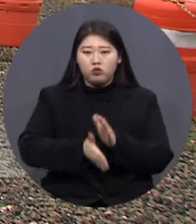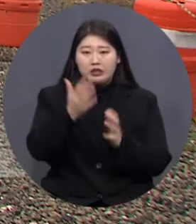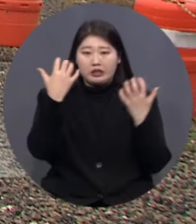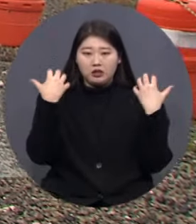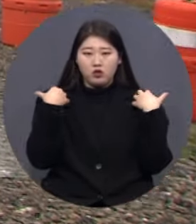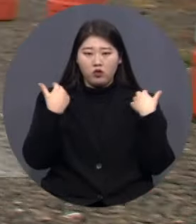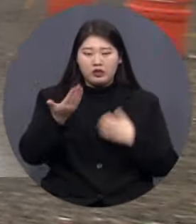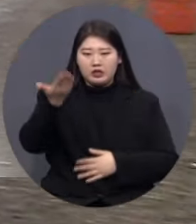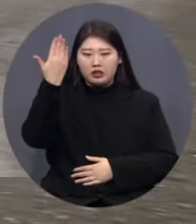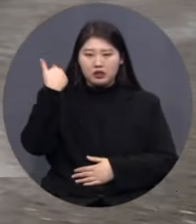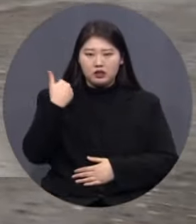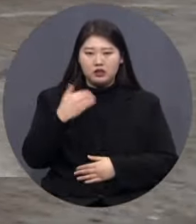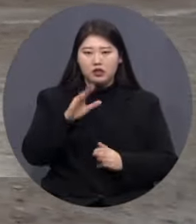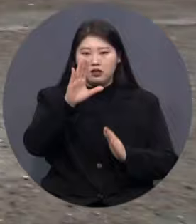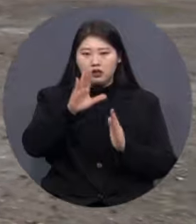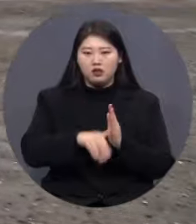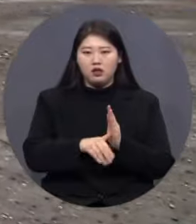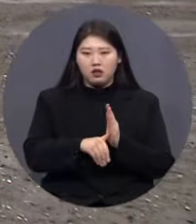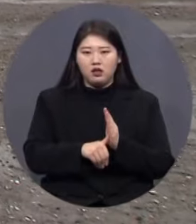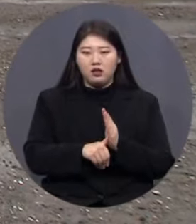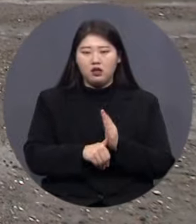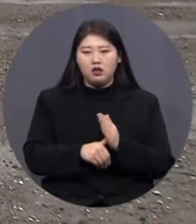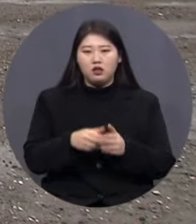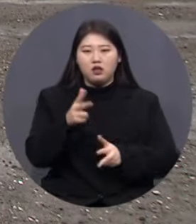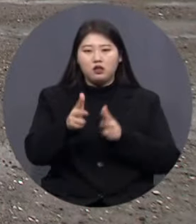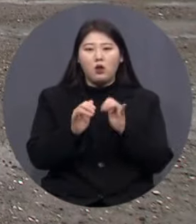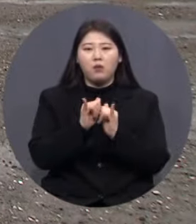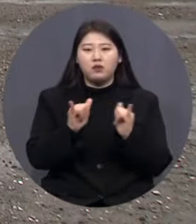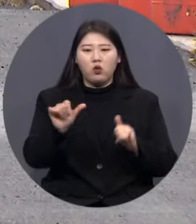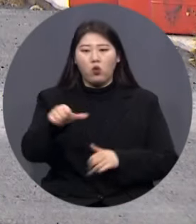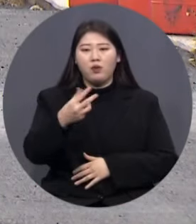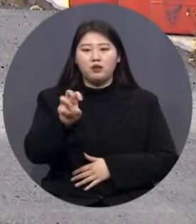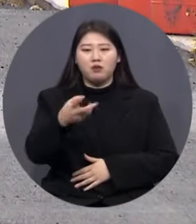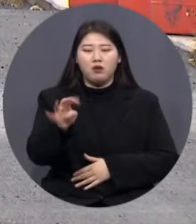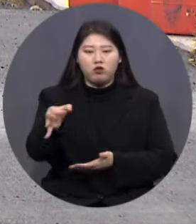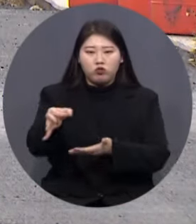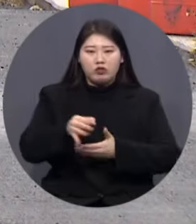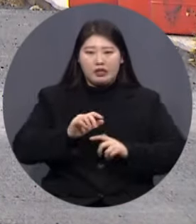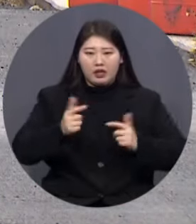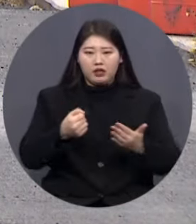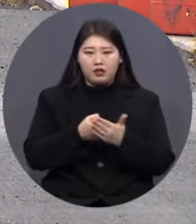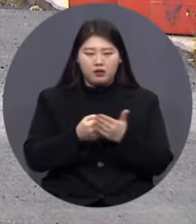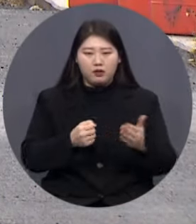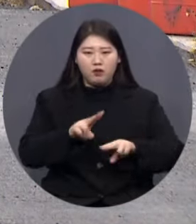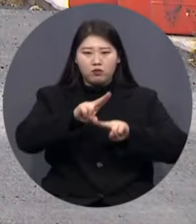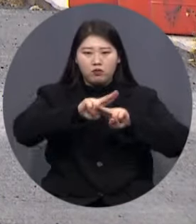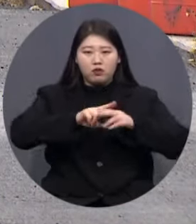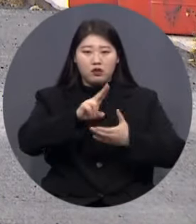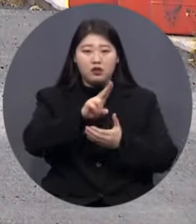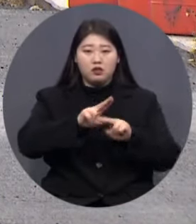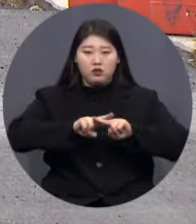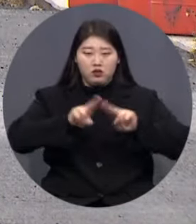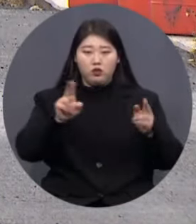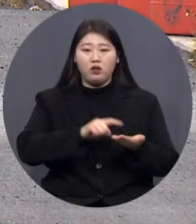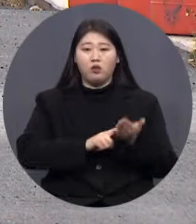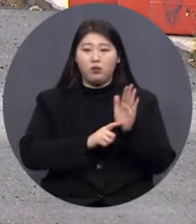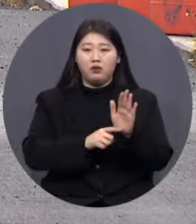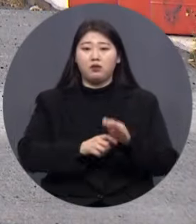지난달 사업자가 땅값 잔금 532억 원을 내지 않차 내각 계약을 해지하겠다고